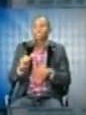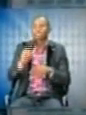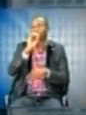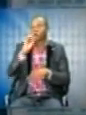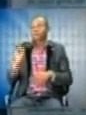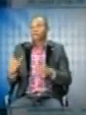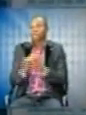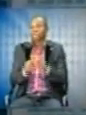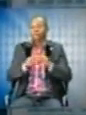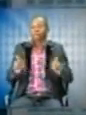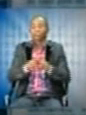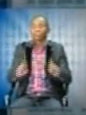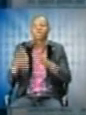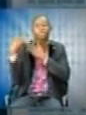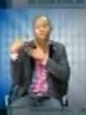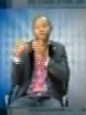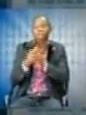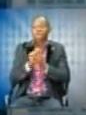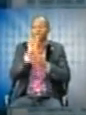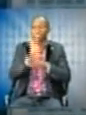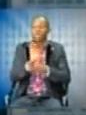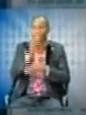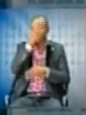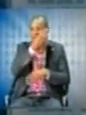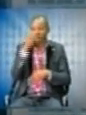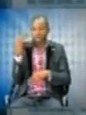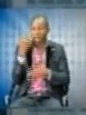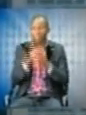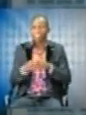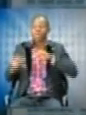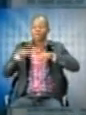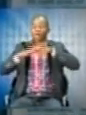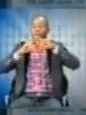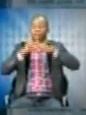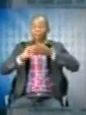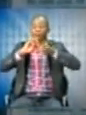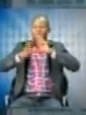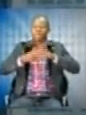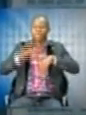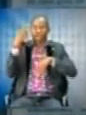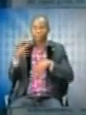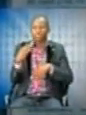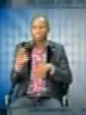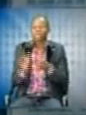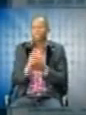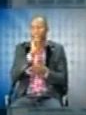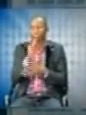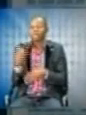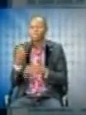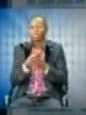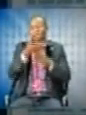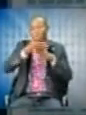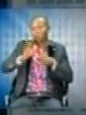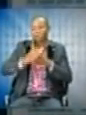du clergé. Aux confrères de Kiproko de conclure, décidément, la francophonie, ce n'est pas seulement le partage d'une